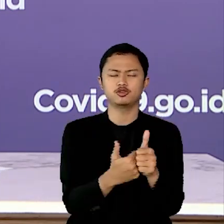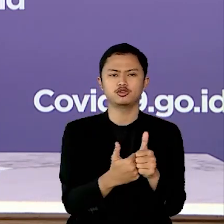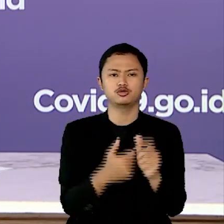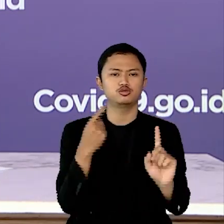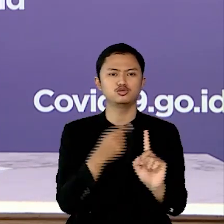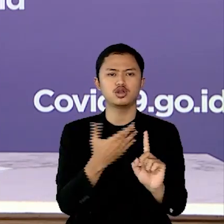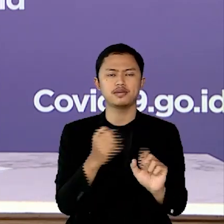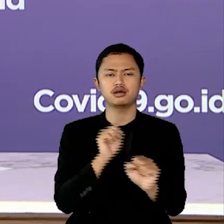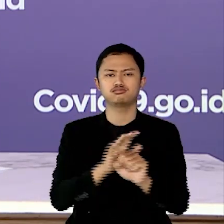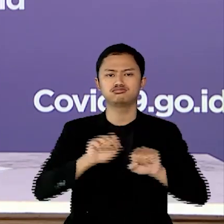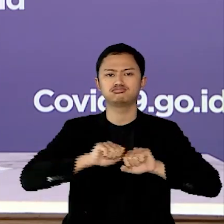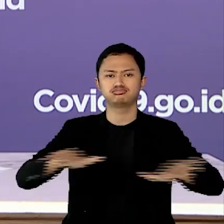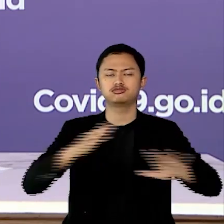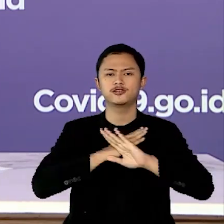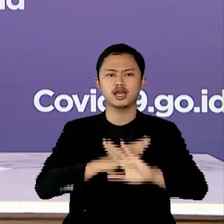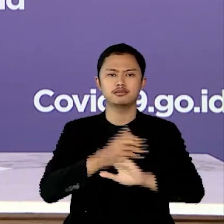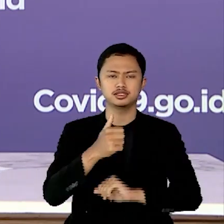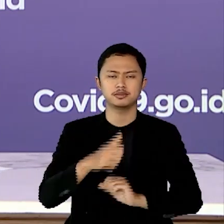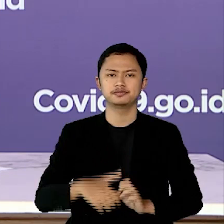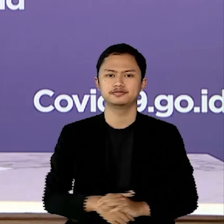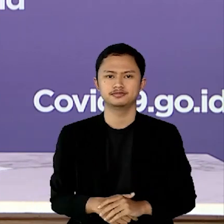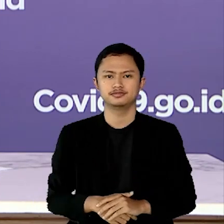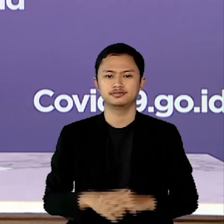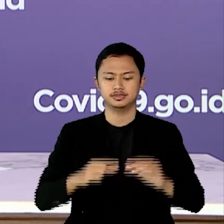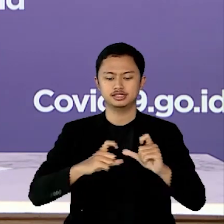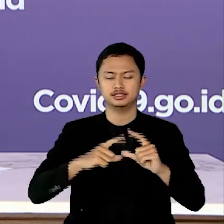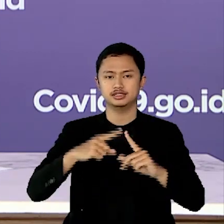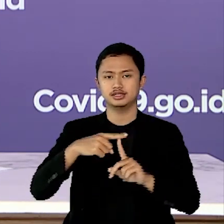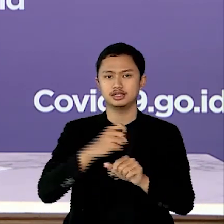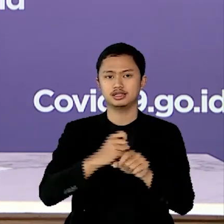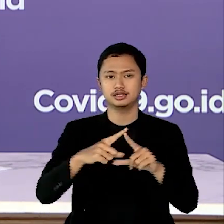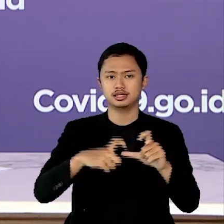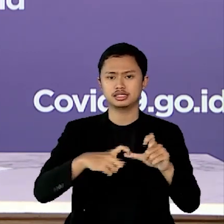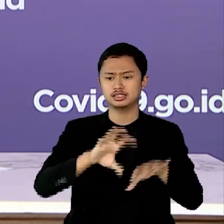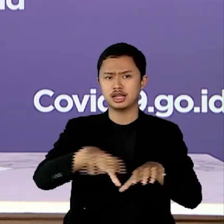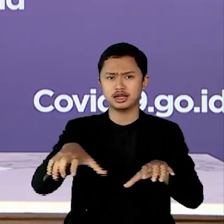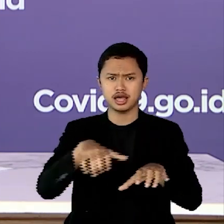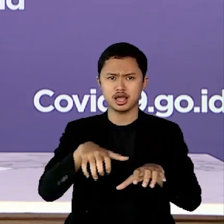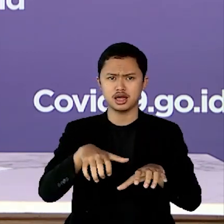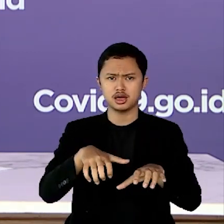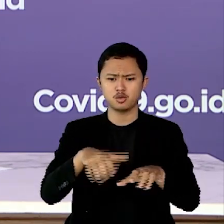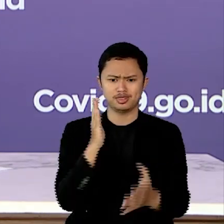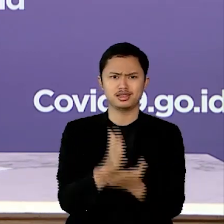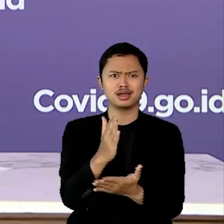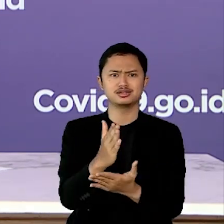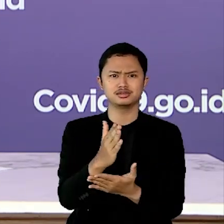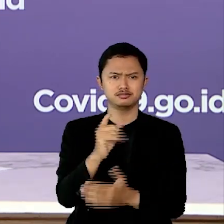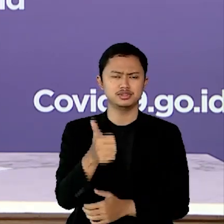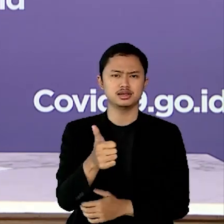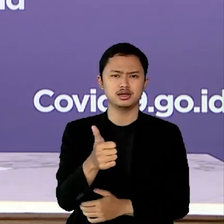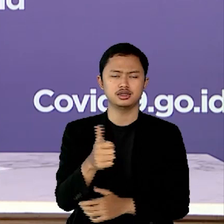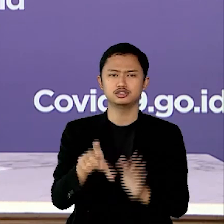upaya mencegah terjadinya penularan covert 19 Hai Satgas di daerah tidak akan segan mengambil tindakan tegas